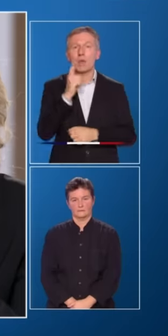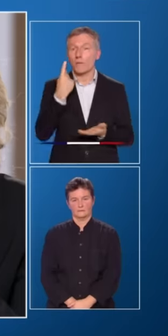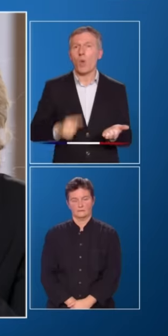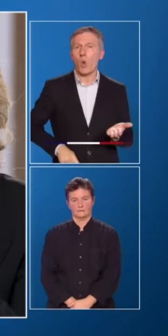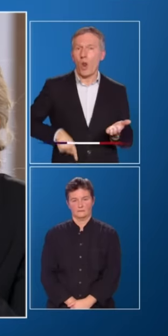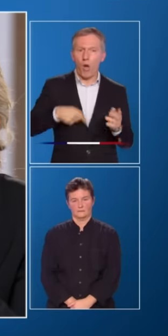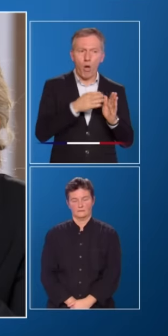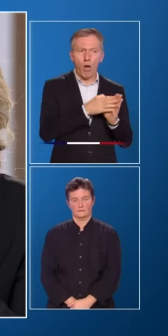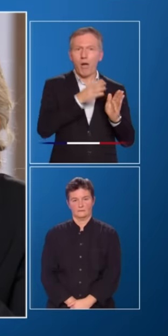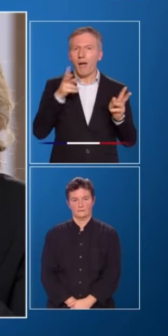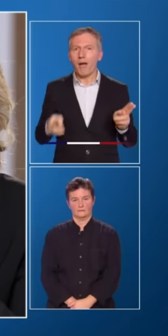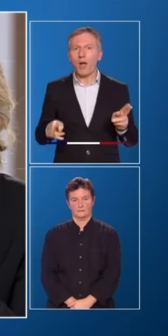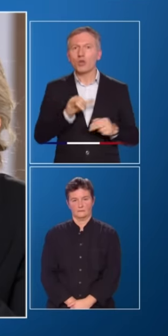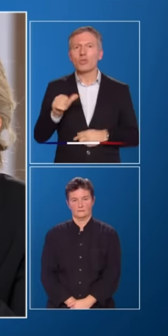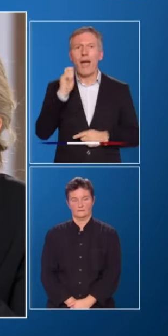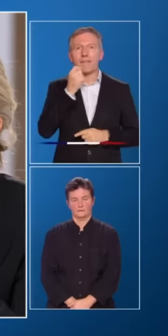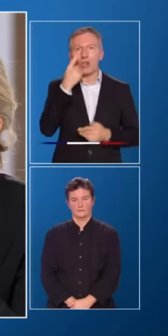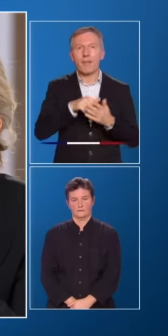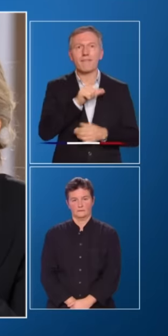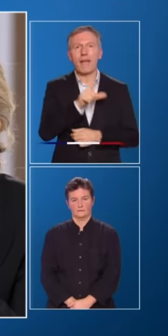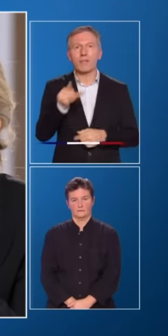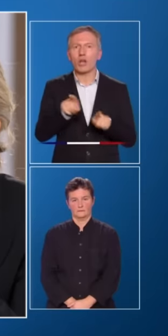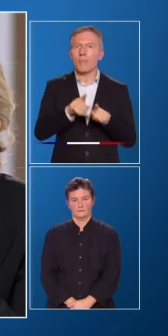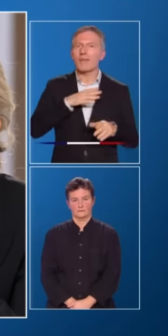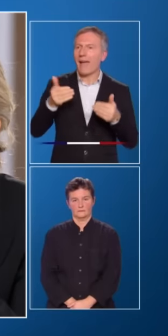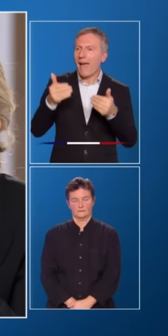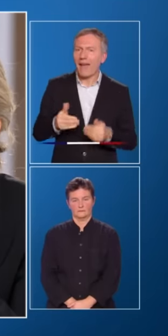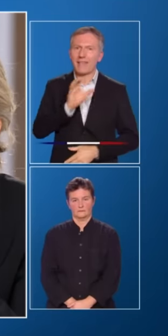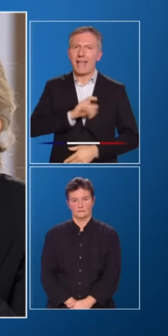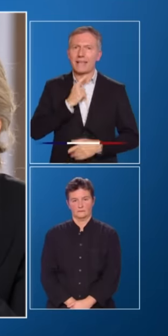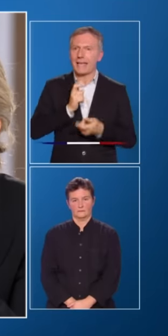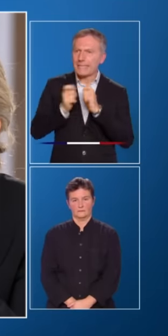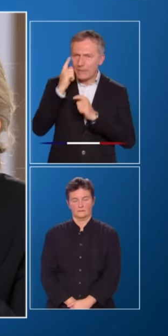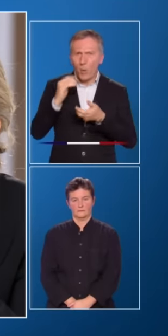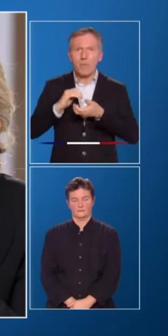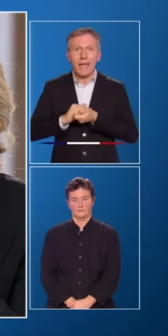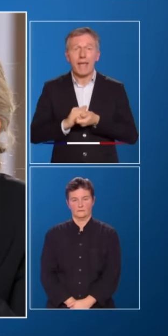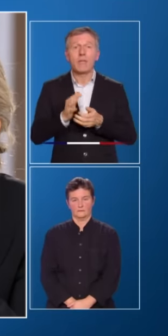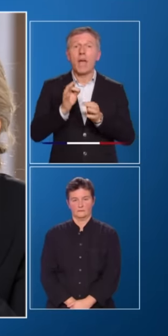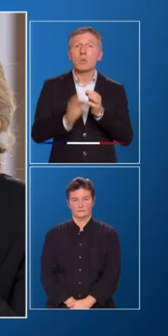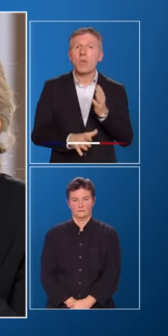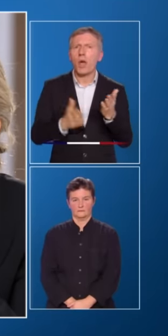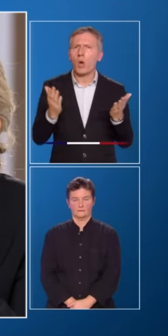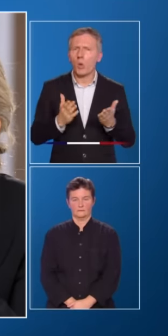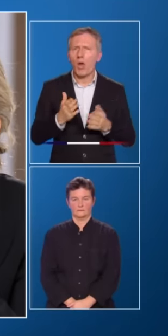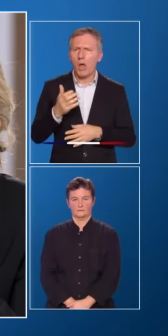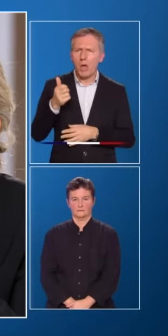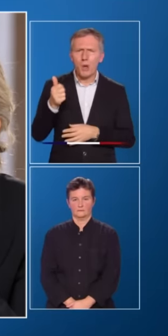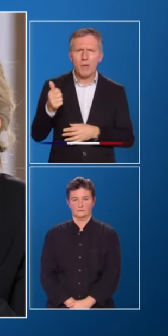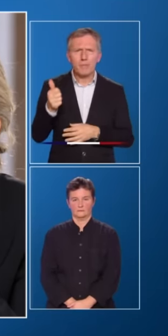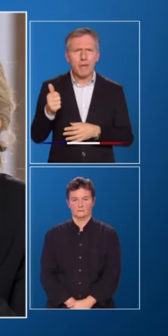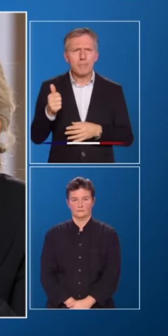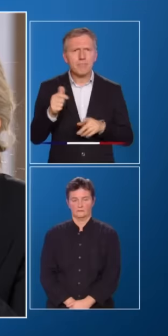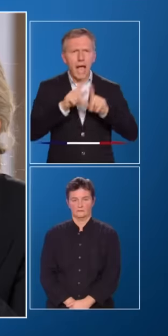entre février et avril 2022, pour essayer d'arrêter cette guerre et de négocier la paix. Mais à partir du moment où lui-même n'a